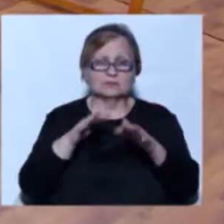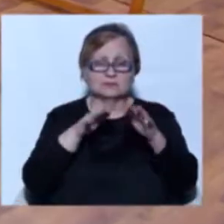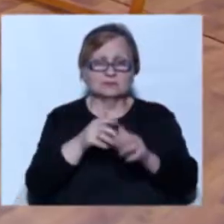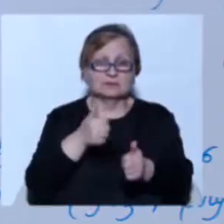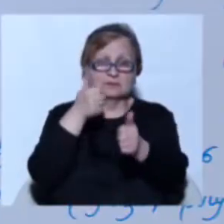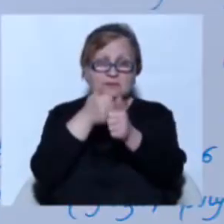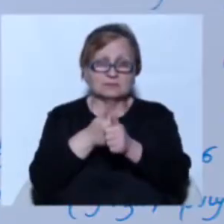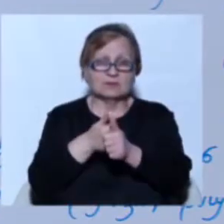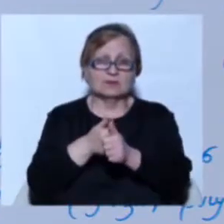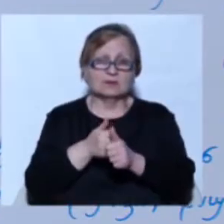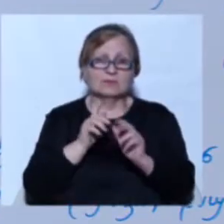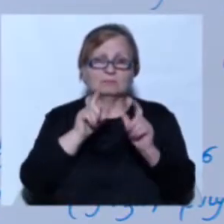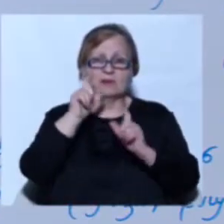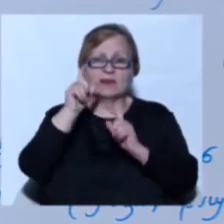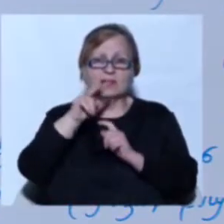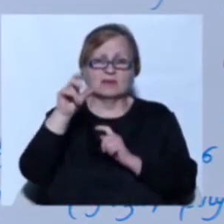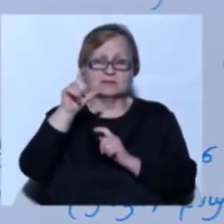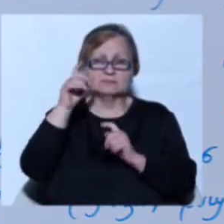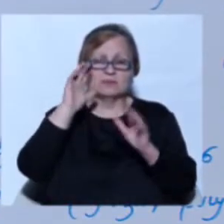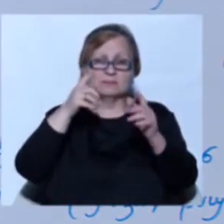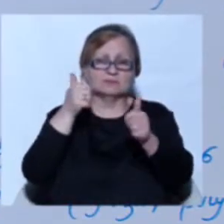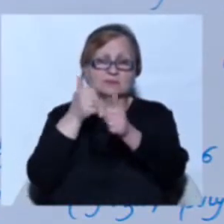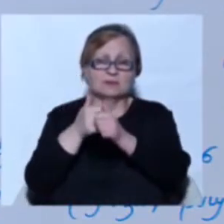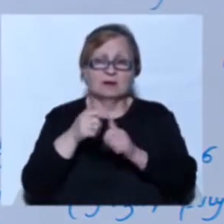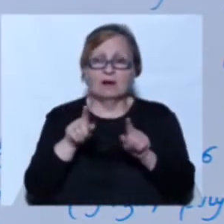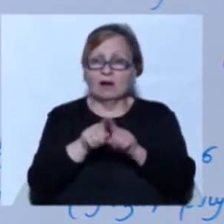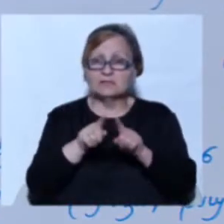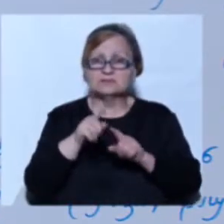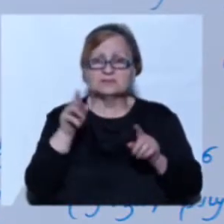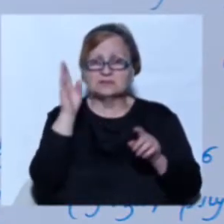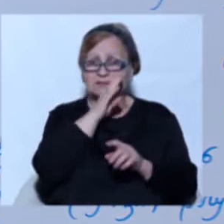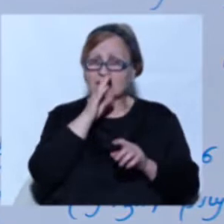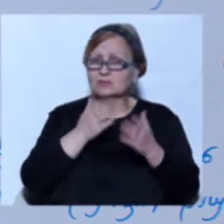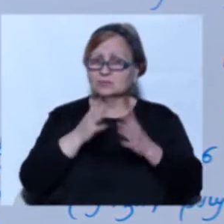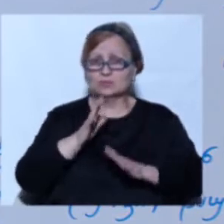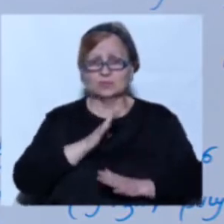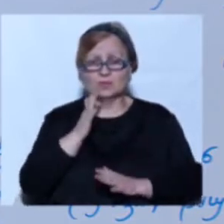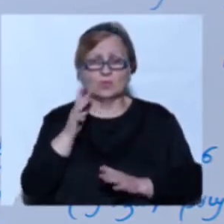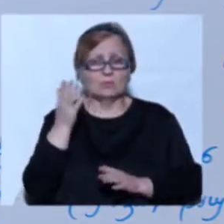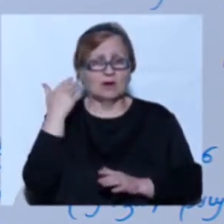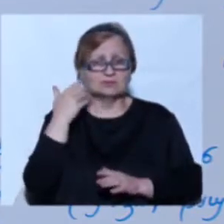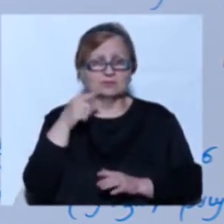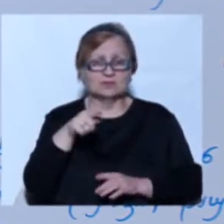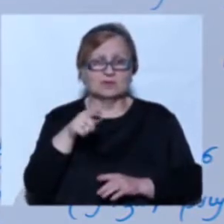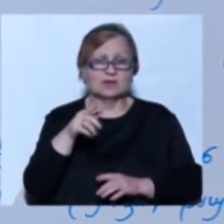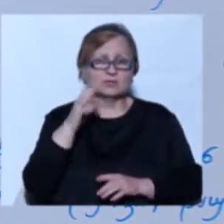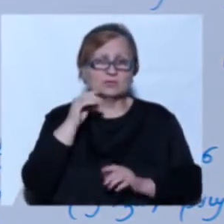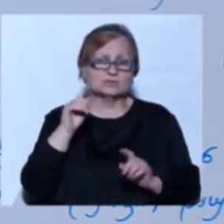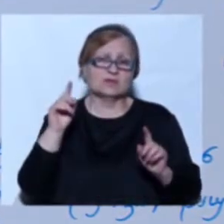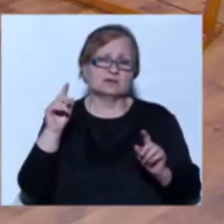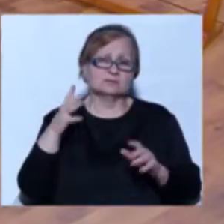მიაშურეს ლილისფერ მთათა. ასეთი დარი თუ იყო მაშინ, ოდეს თბილისი აიკლეს